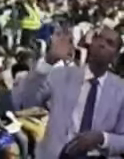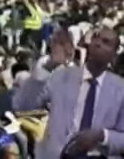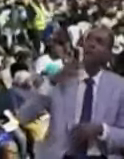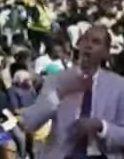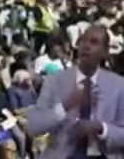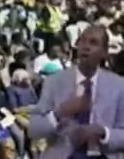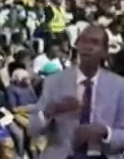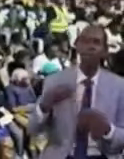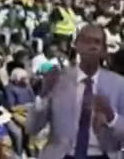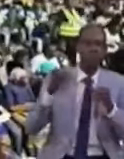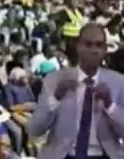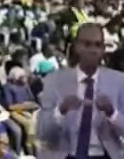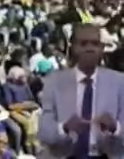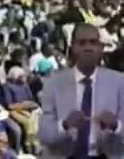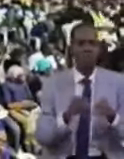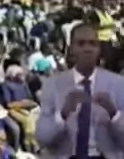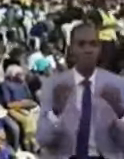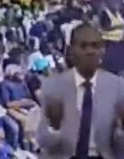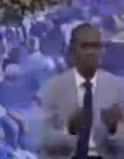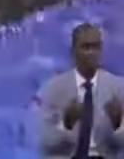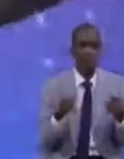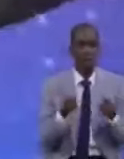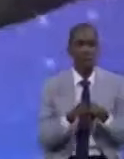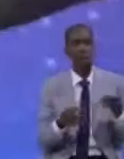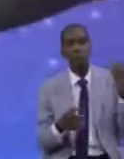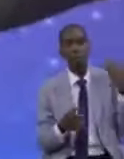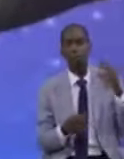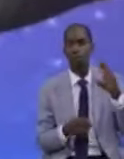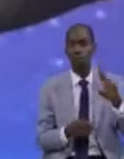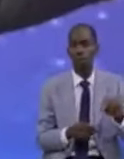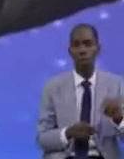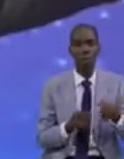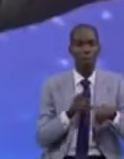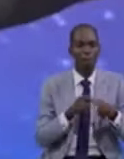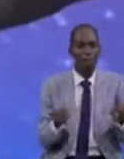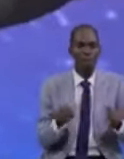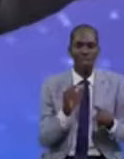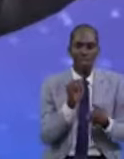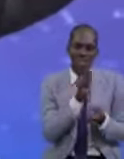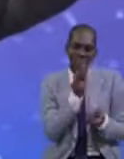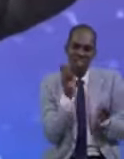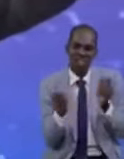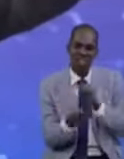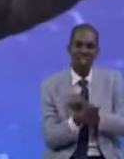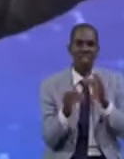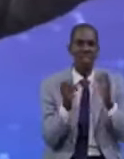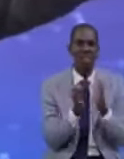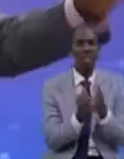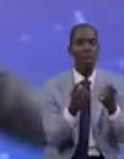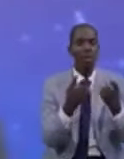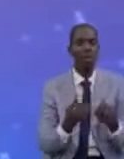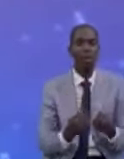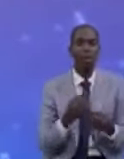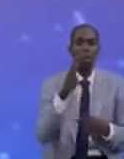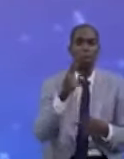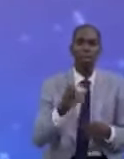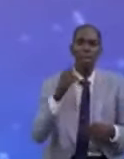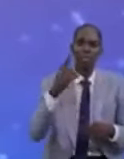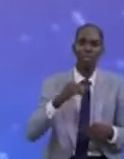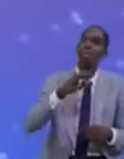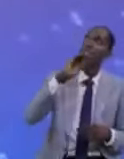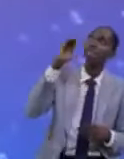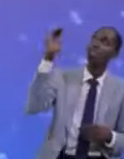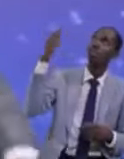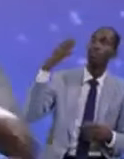pécheur que tu as été toujours non un changement qui vient par la force du Seigneur par la